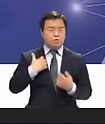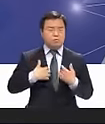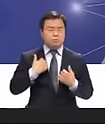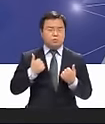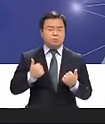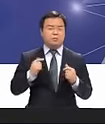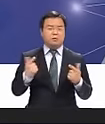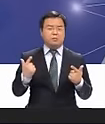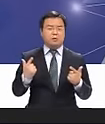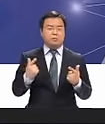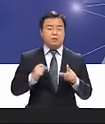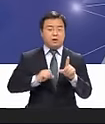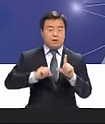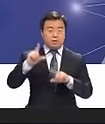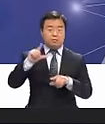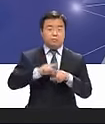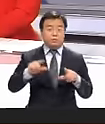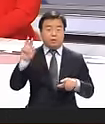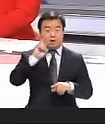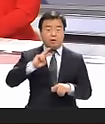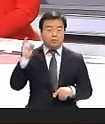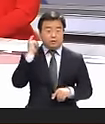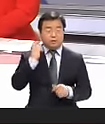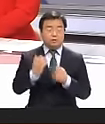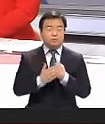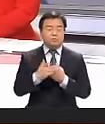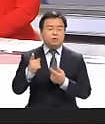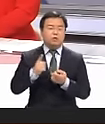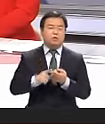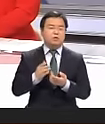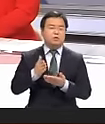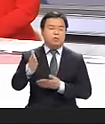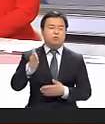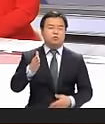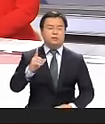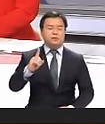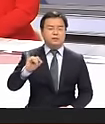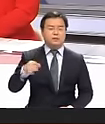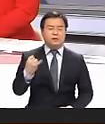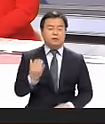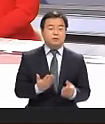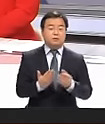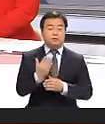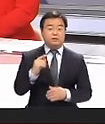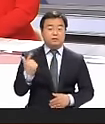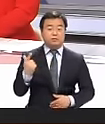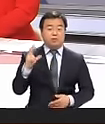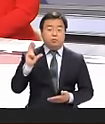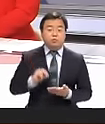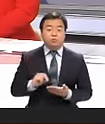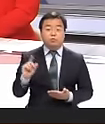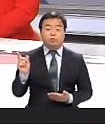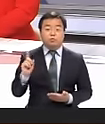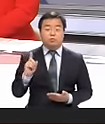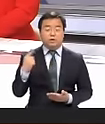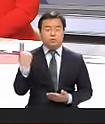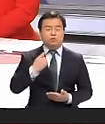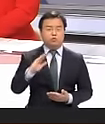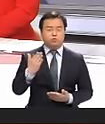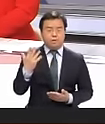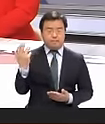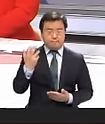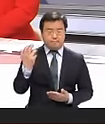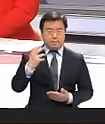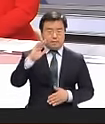듣기 때문에 이제는 더 이상 팝 전문 스타 DJ가 나타나지 않는 거죠. 그런데 이때 문제는 1980년대